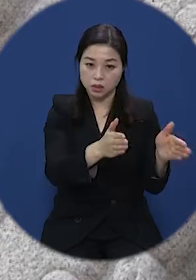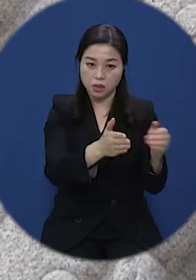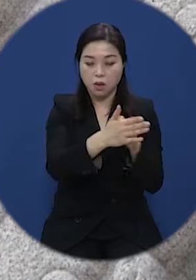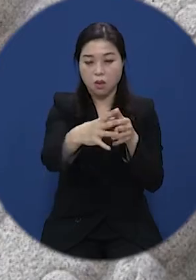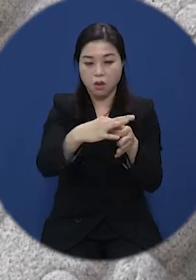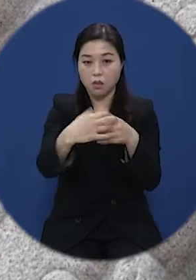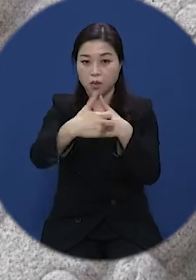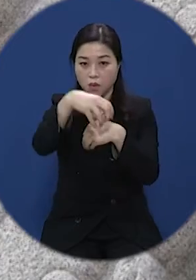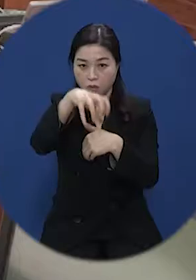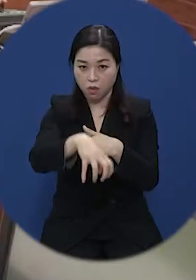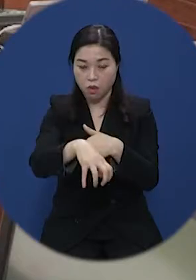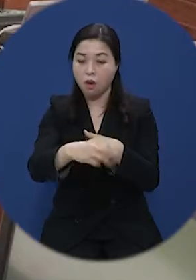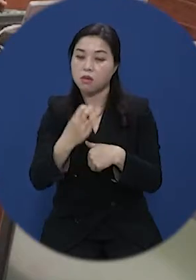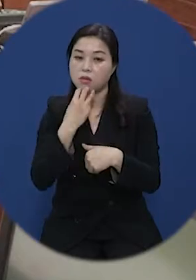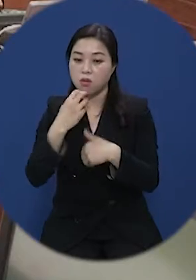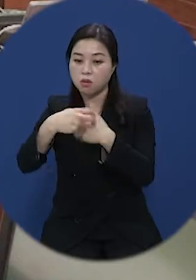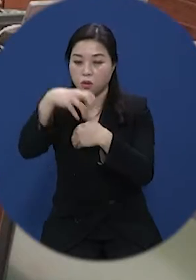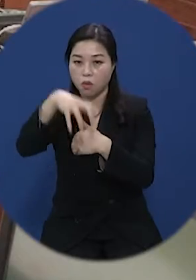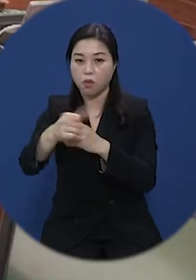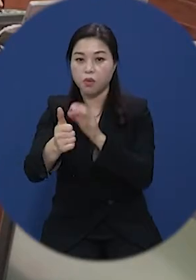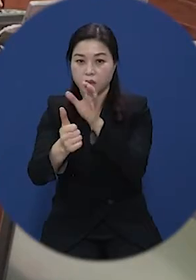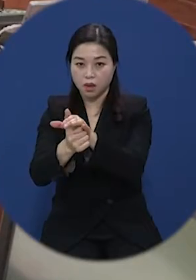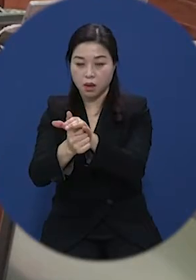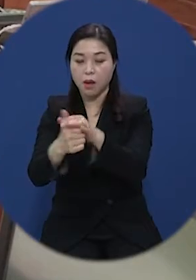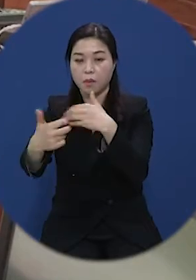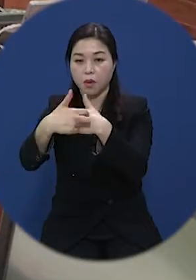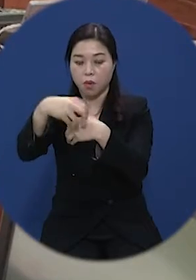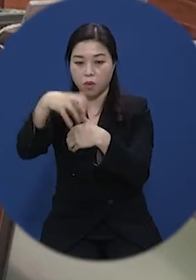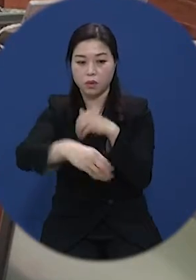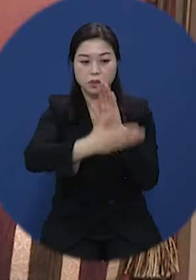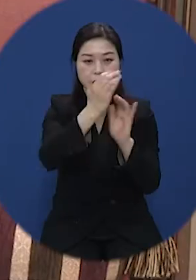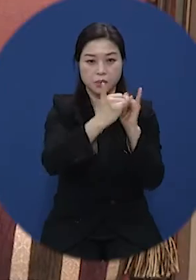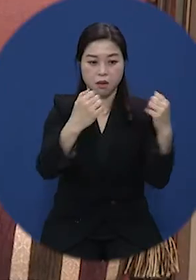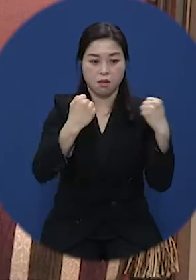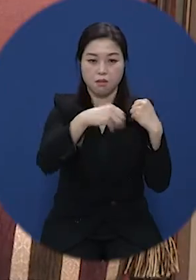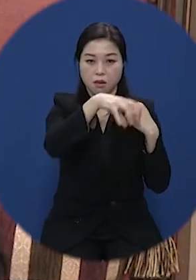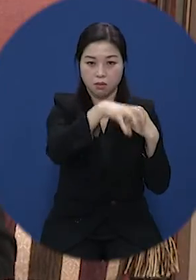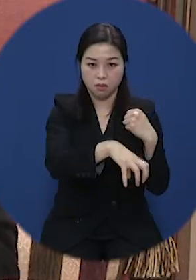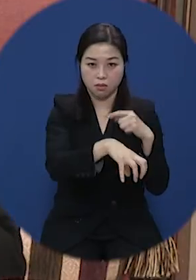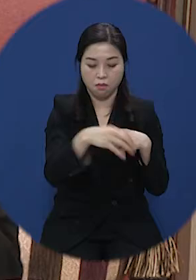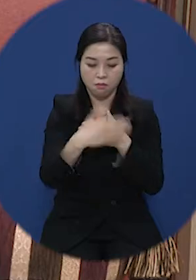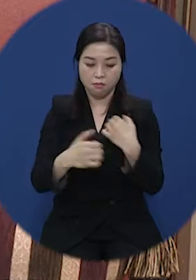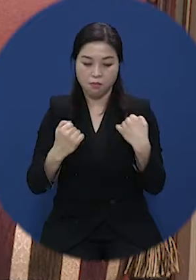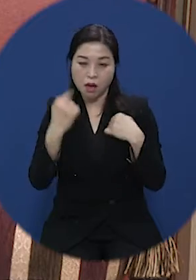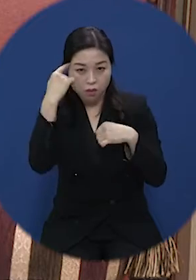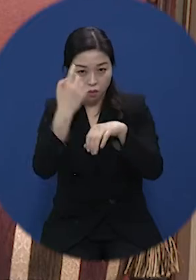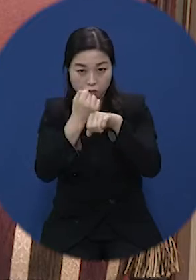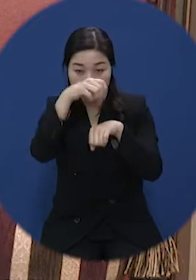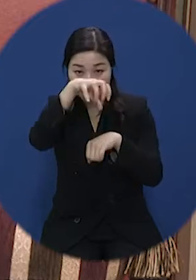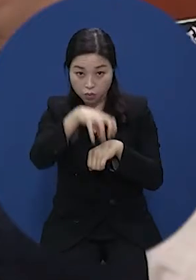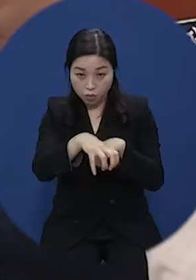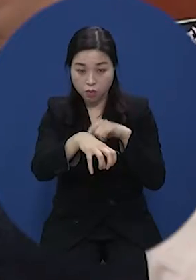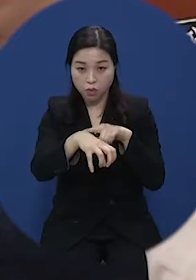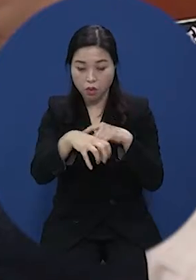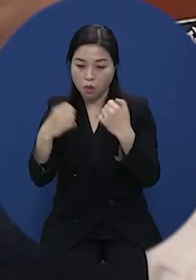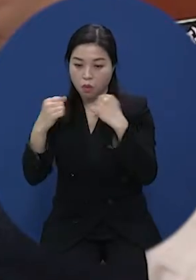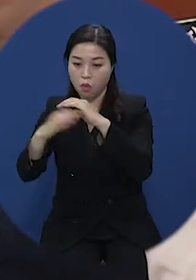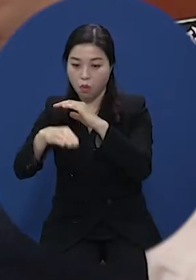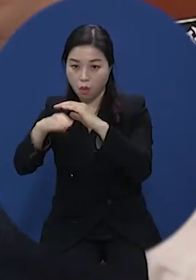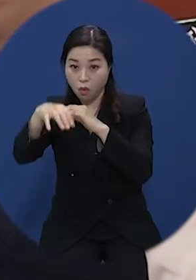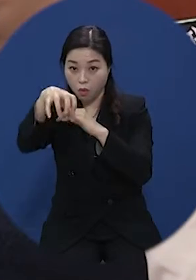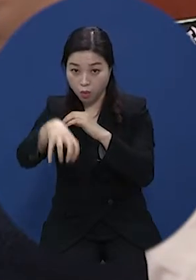직영병원, 서울의료원, 위탁병원, 시민건강국, 보건환경연구원,